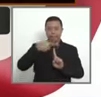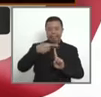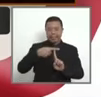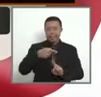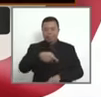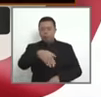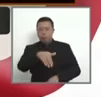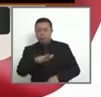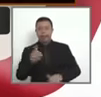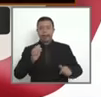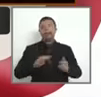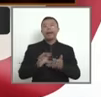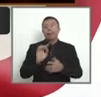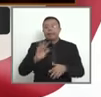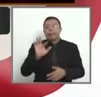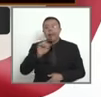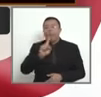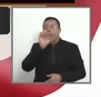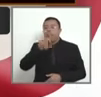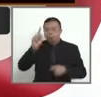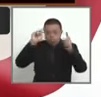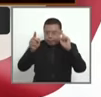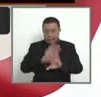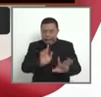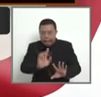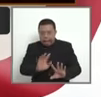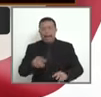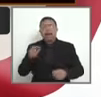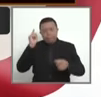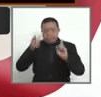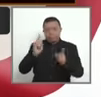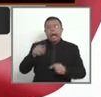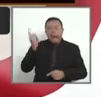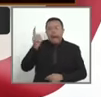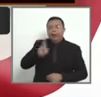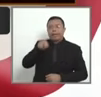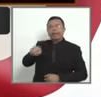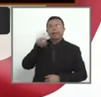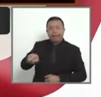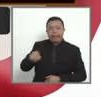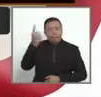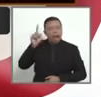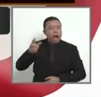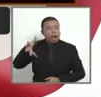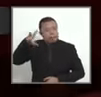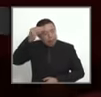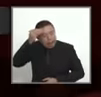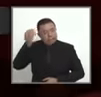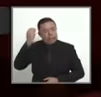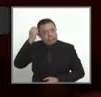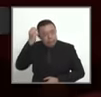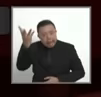kasusnya itu dari 2020 tetapi karena karena dia tidak ikut ini dugaan kami ya karena dia tidak ikut ke GBK 3 hari